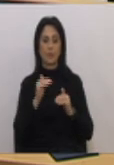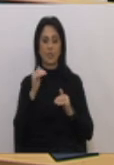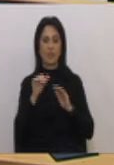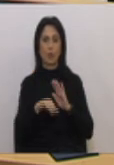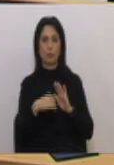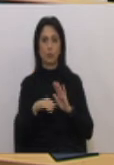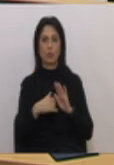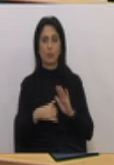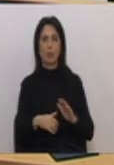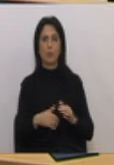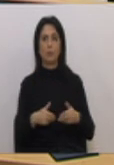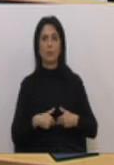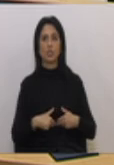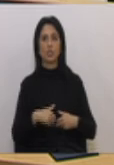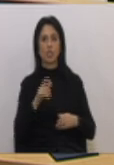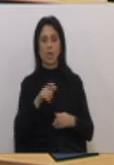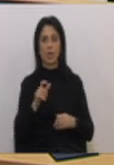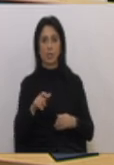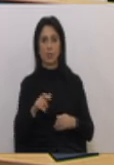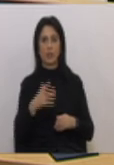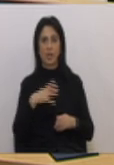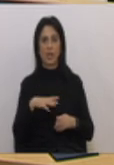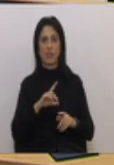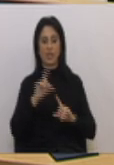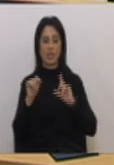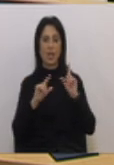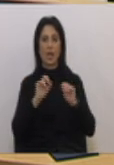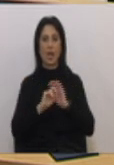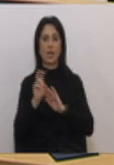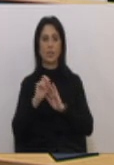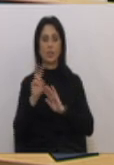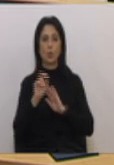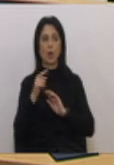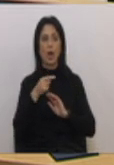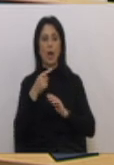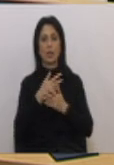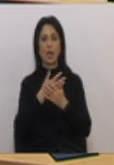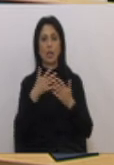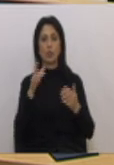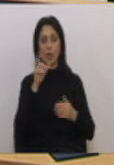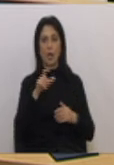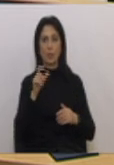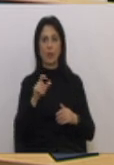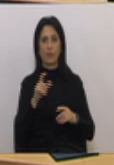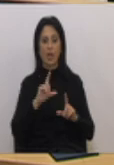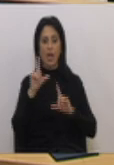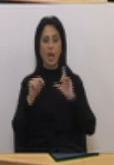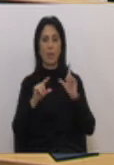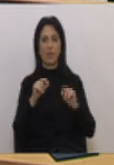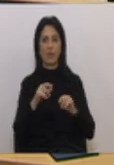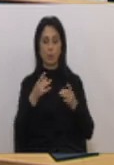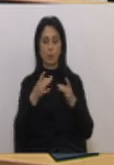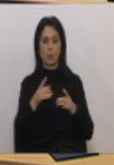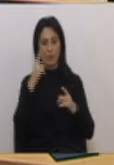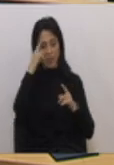უმუშევრობა, მშიერი ადამიანები, ქვეყნიდან გაქცეული ათასობით ადამიანი ეგრემ ემიგრაციაში, რომ უბრალოდ